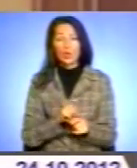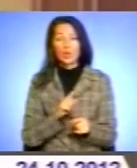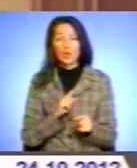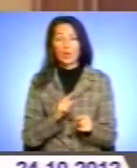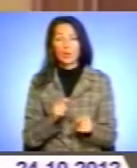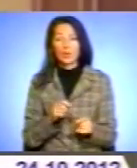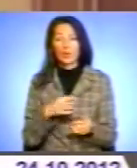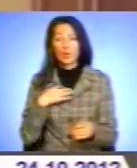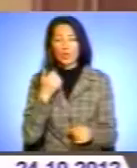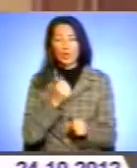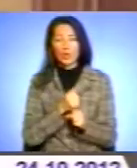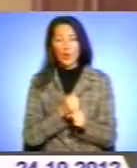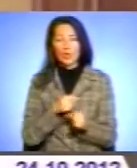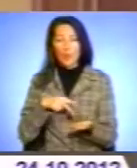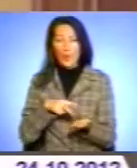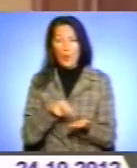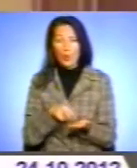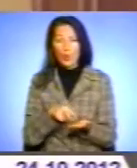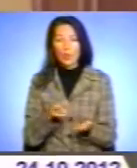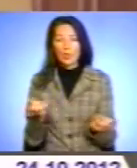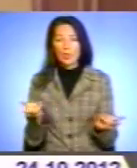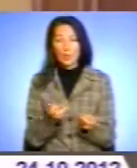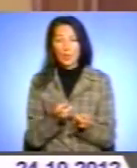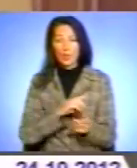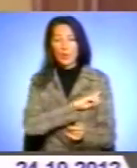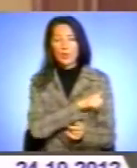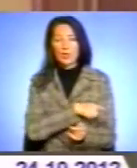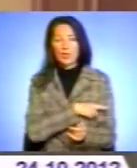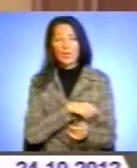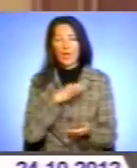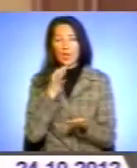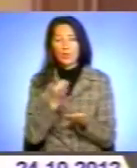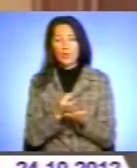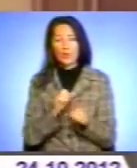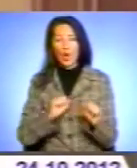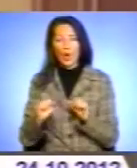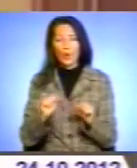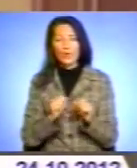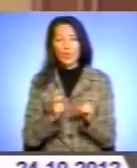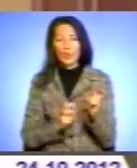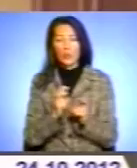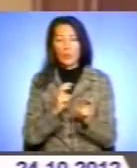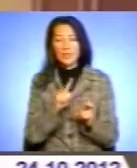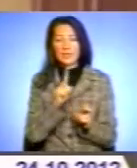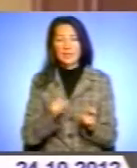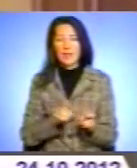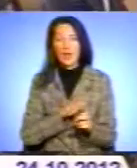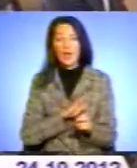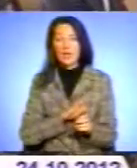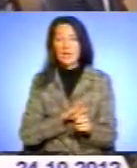подход. Прежде всего, я считаю, необходимо усиление ответственности руководителей предприятий за нелегальное рабочее